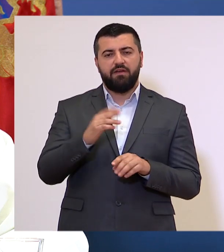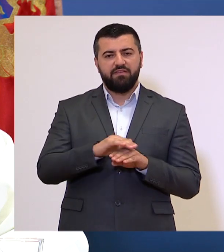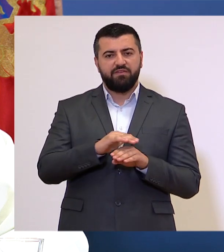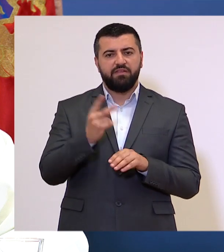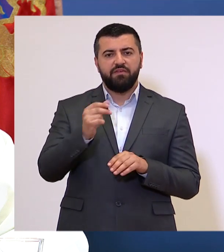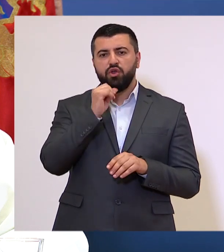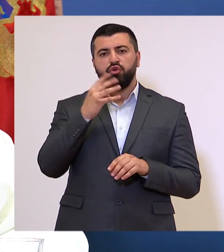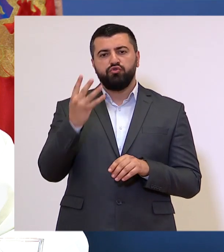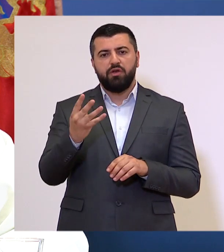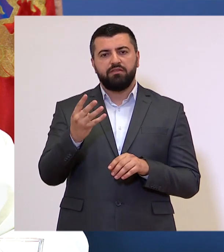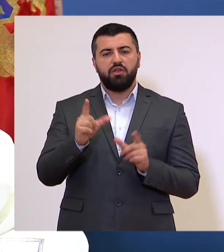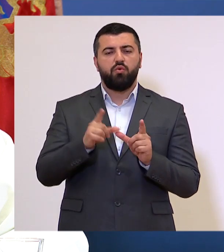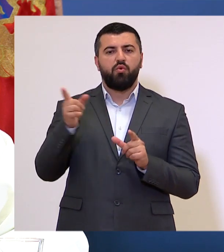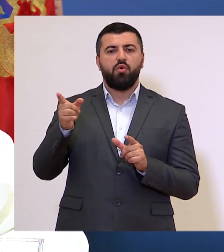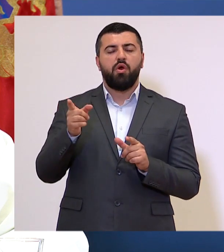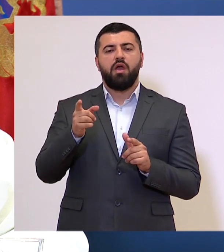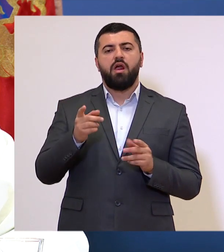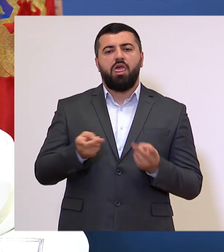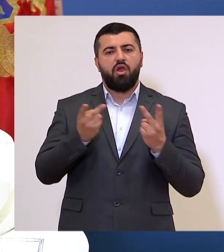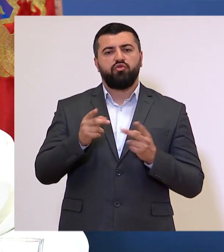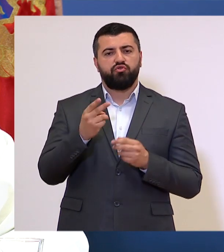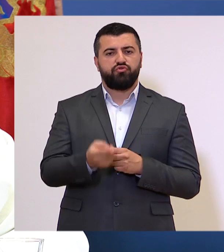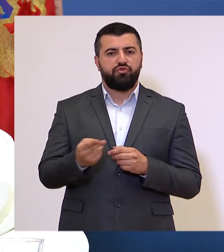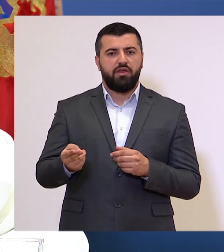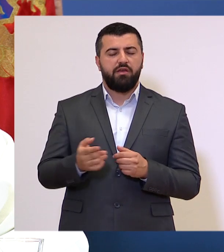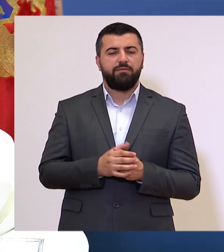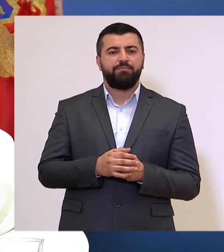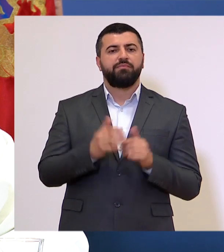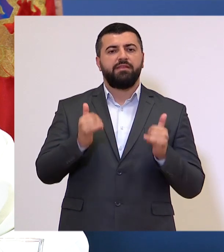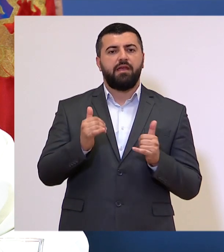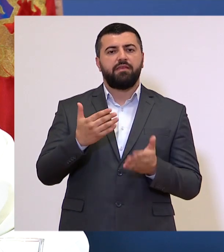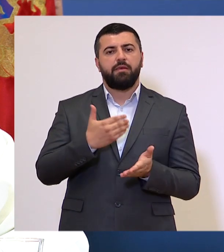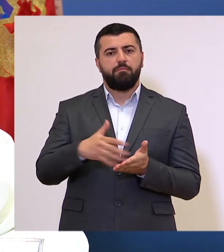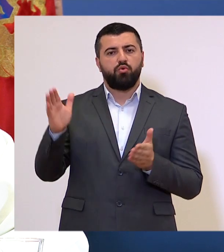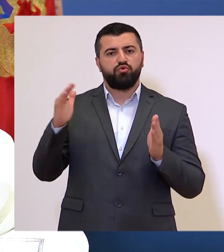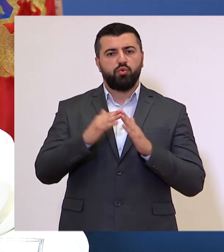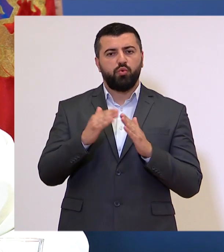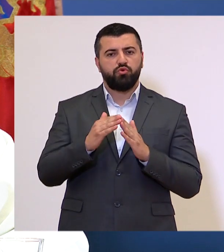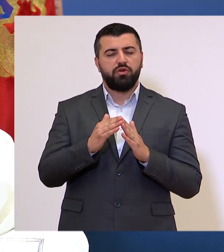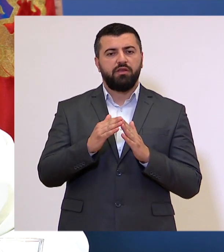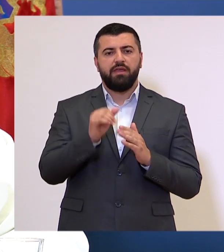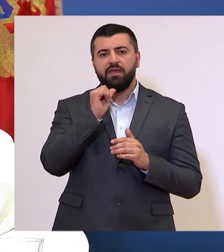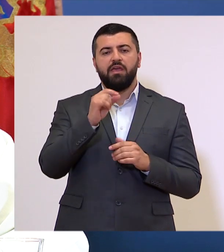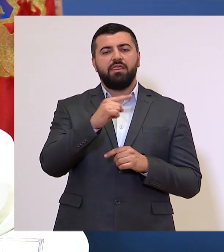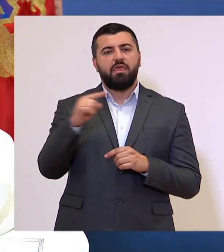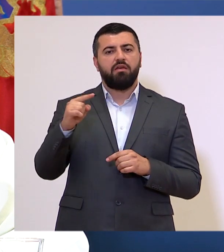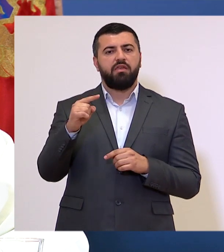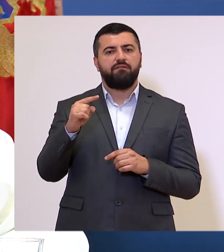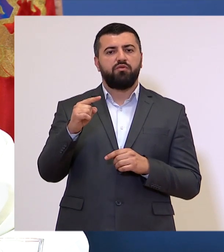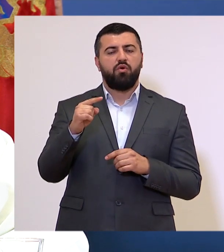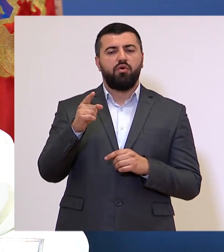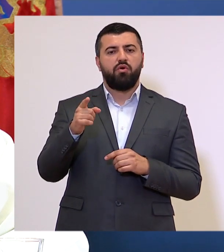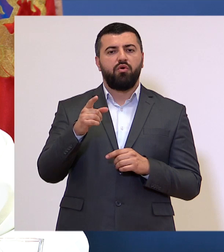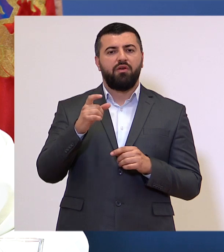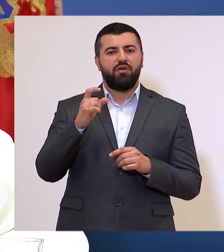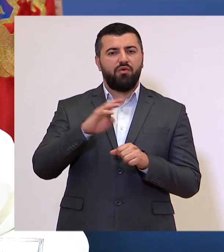dva pacijenta i 4 pacijenta su u intenzivnoj nezi. Danas, tokom dana su otpuštena i negativna na